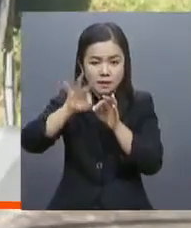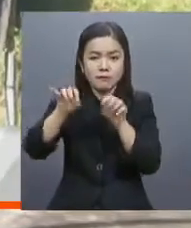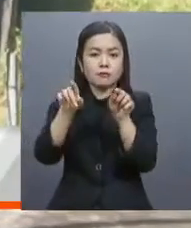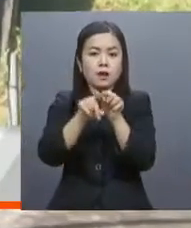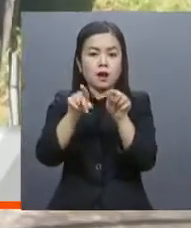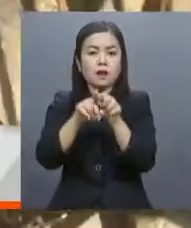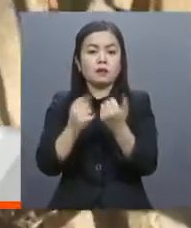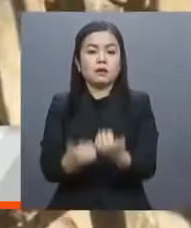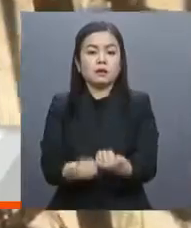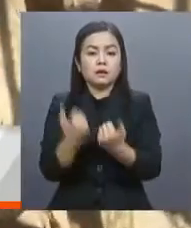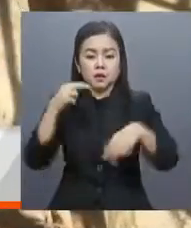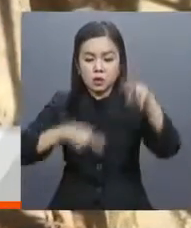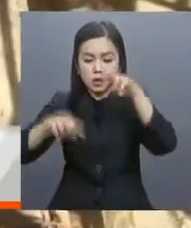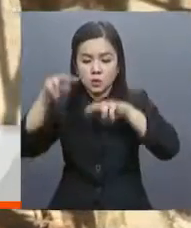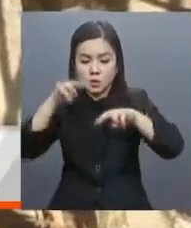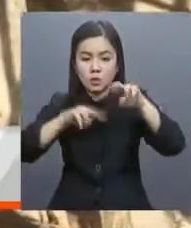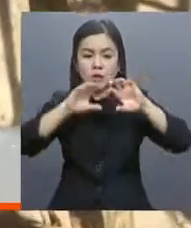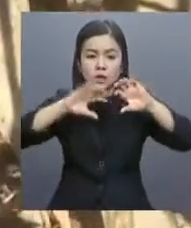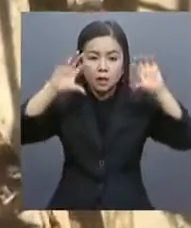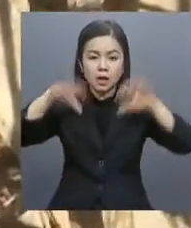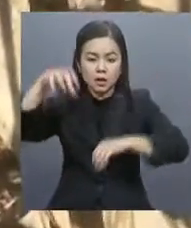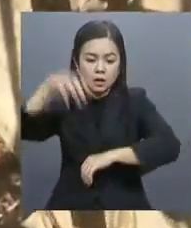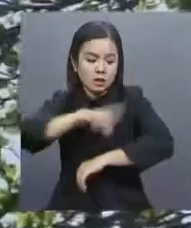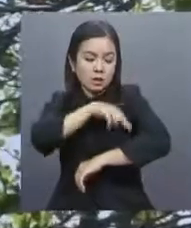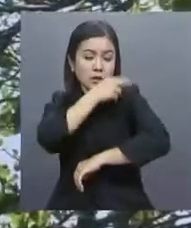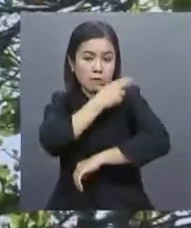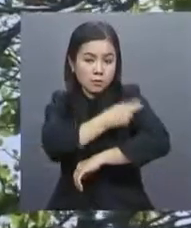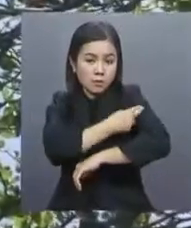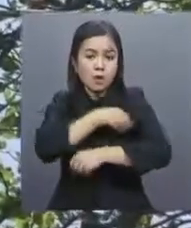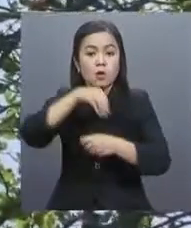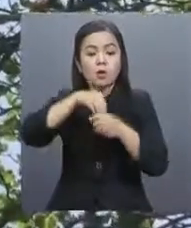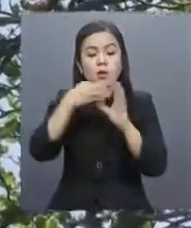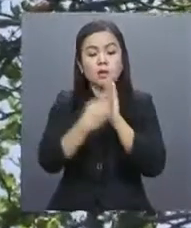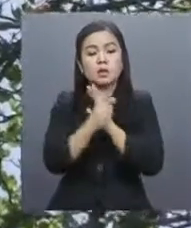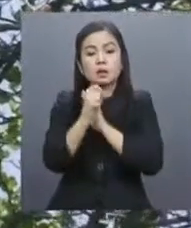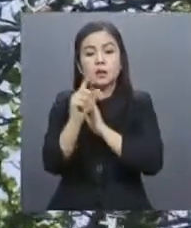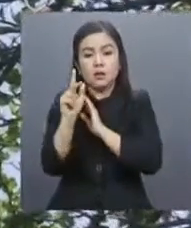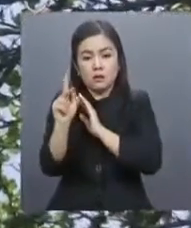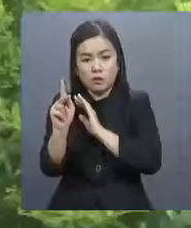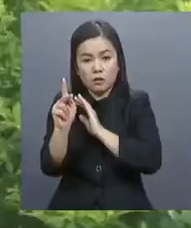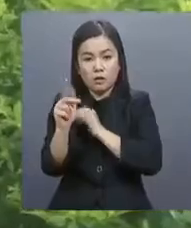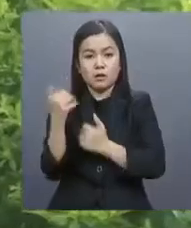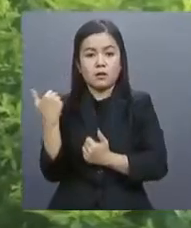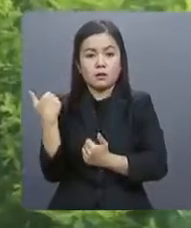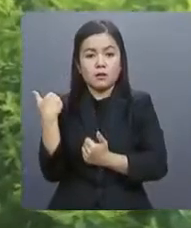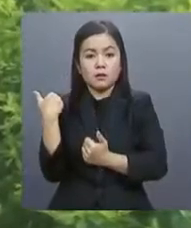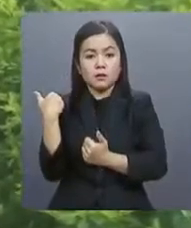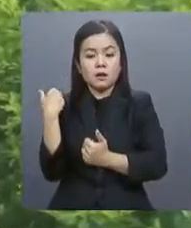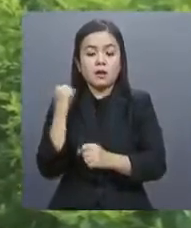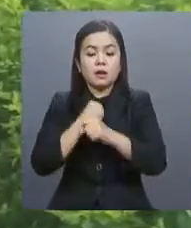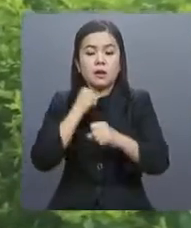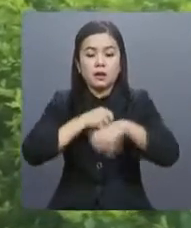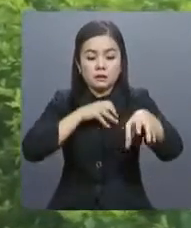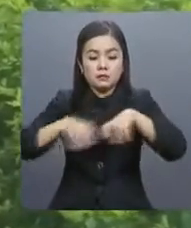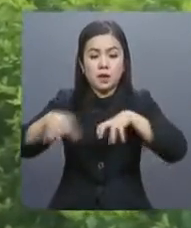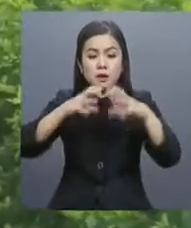ที่ฝ่ายปกครองและเจ้าหน้าที่สาธารณสุขอำเภอเมืองจังหวัดศรีสะเกษเร่งออกแบบระบบประปาชุมชน